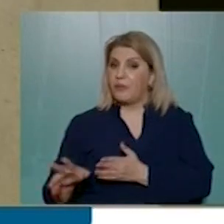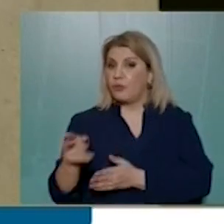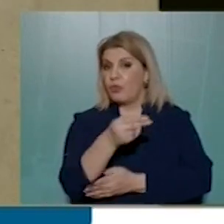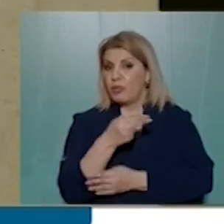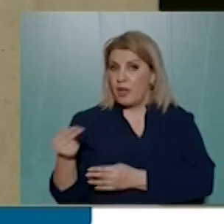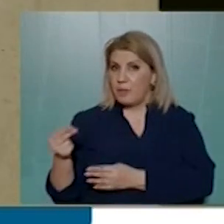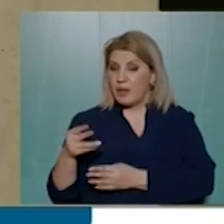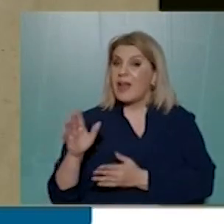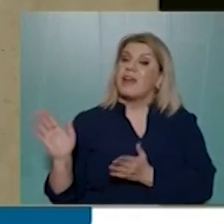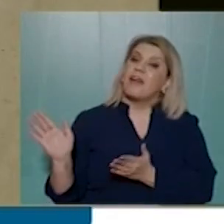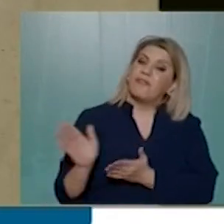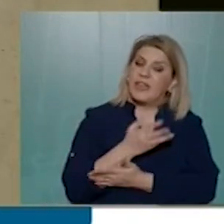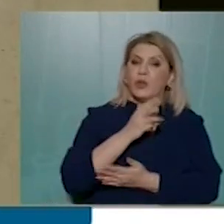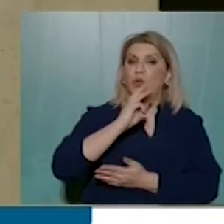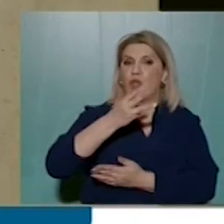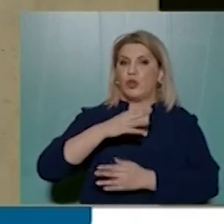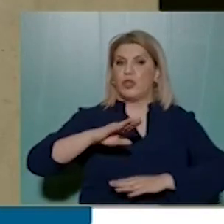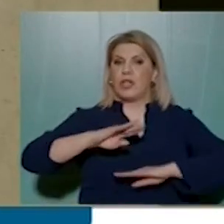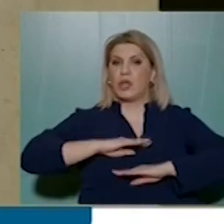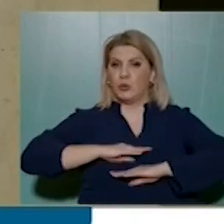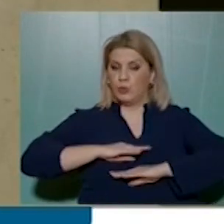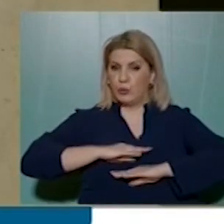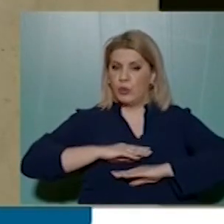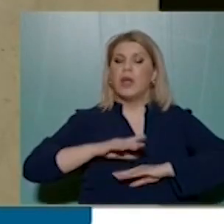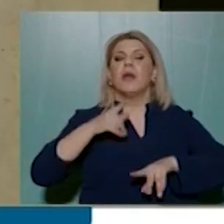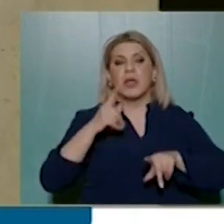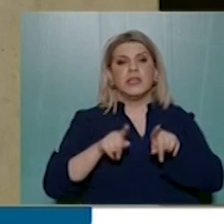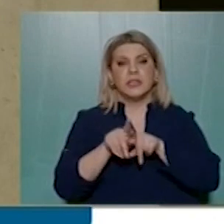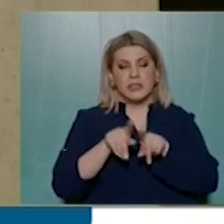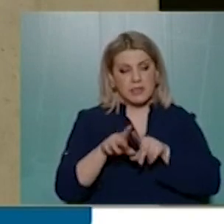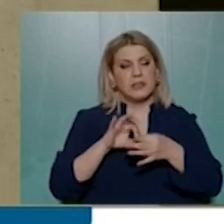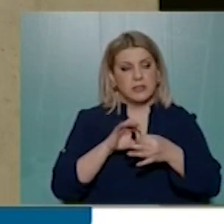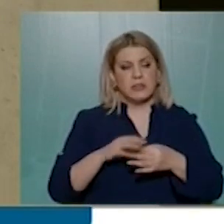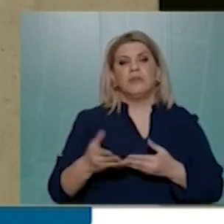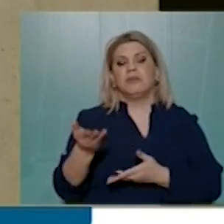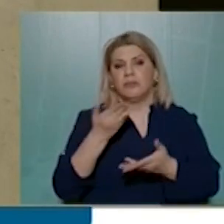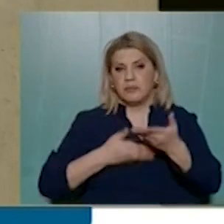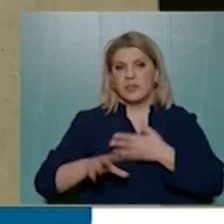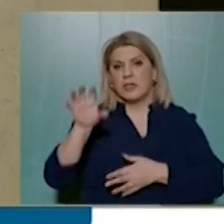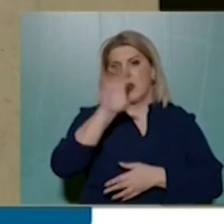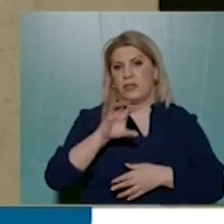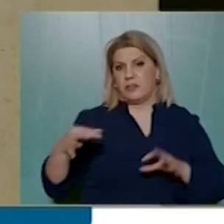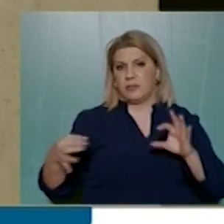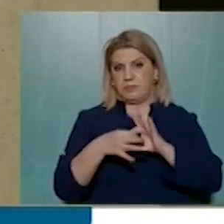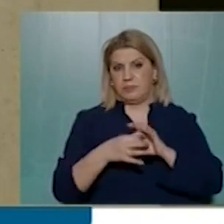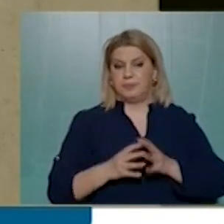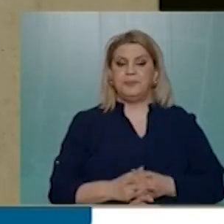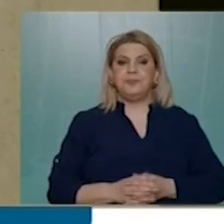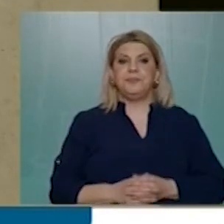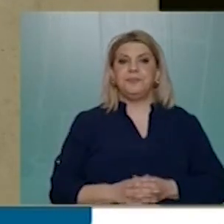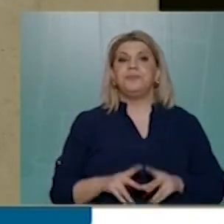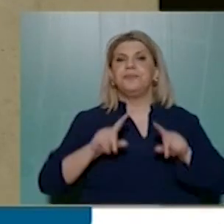ζήτημα για την απομάκρυνση του τρίτου σώματος στρατού θέμα που σχετίζεται άμεσα και με την ανάπλαση του χώρου της δεθ τώρα μια